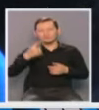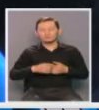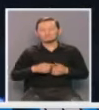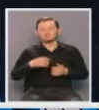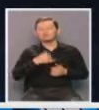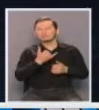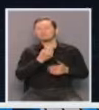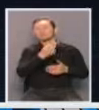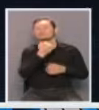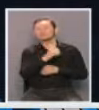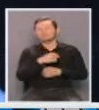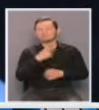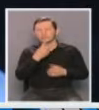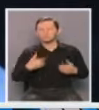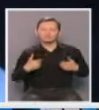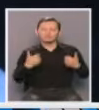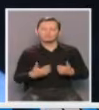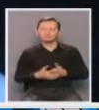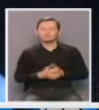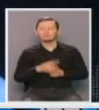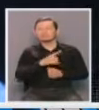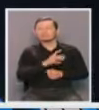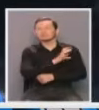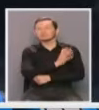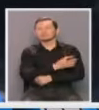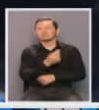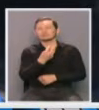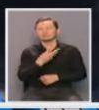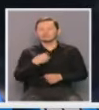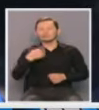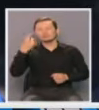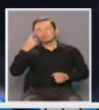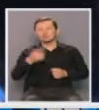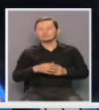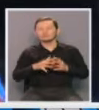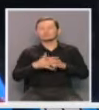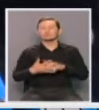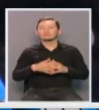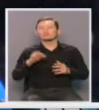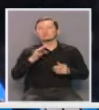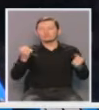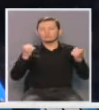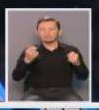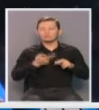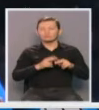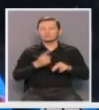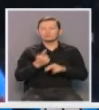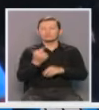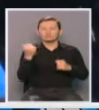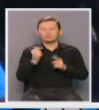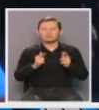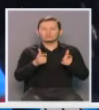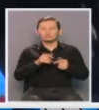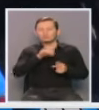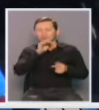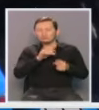оны бүгінгі жеңісімен шын жүректен құттықтаймын. Ол менен де жақсы дайындалған деп есептеймін. Дзюдо спортында тіптен жаңадан келген спортшы